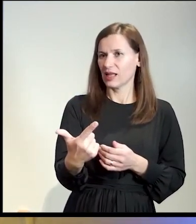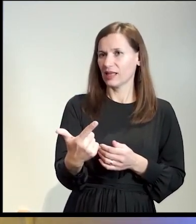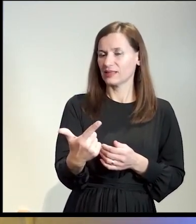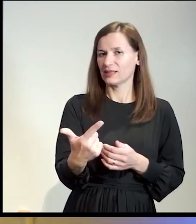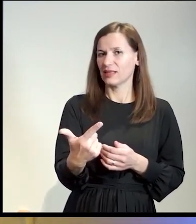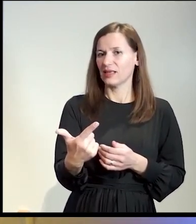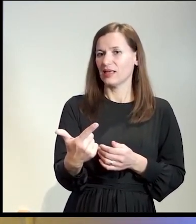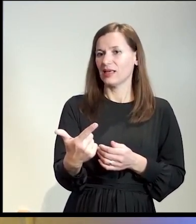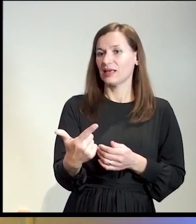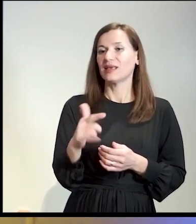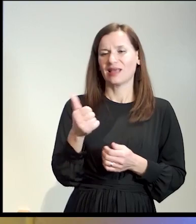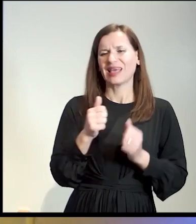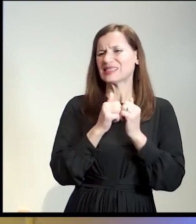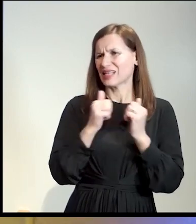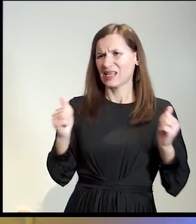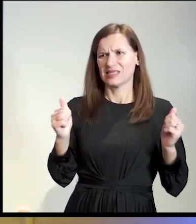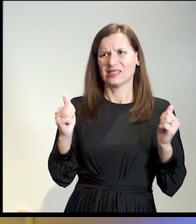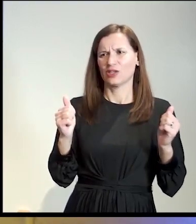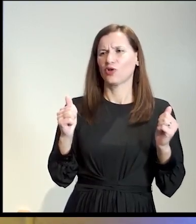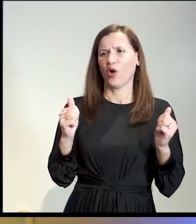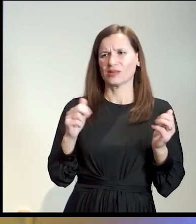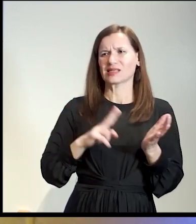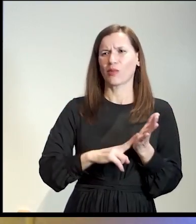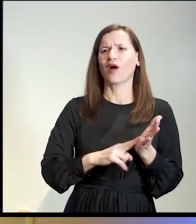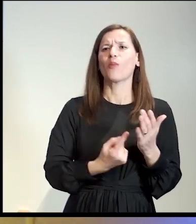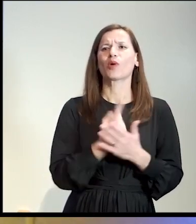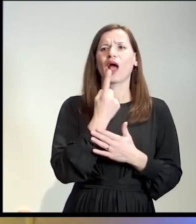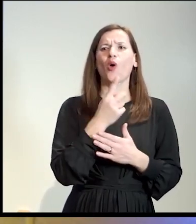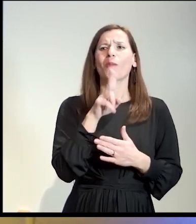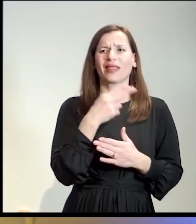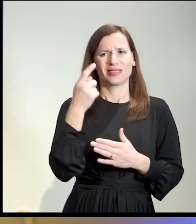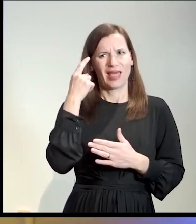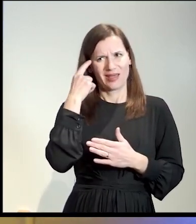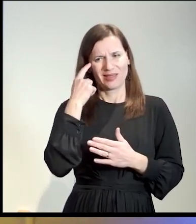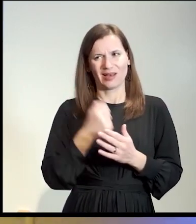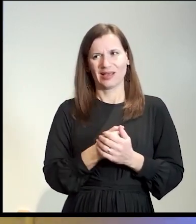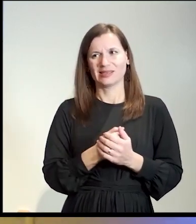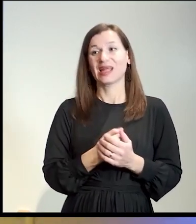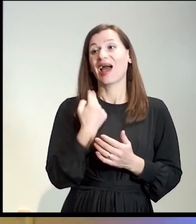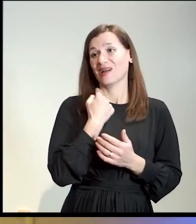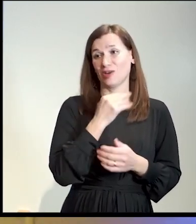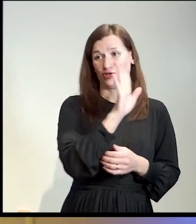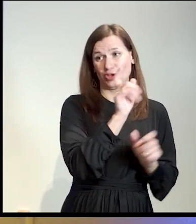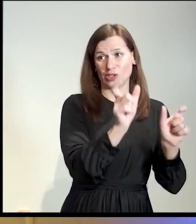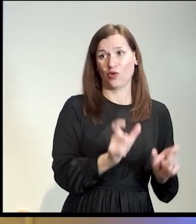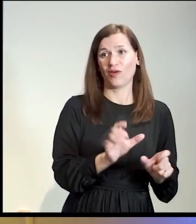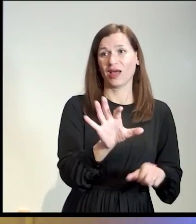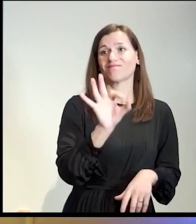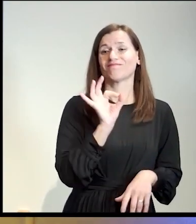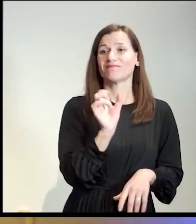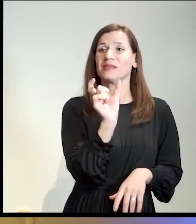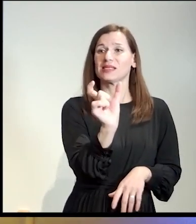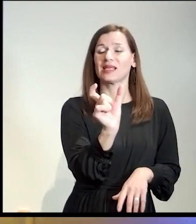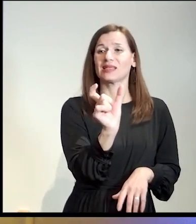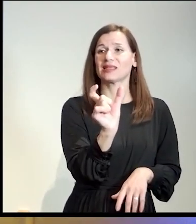poslušali, izrazito zaznamoval pojav umetne inteligence. Angleški slovar Collins je za besedo leta tako razglasil kratico